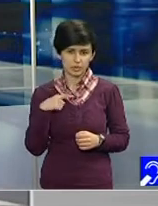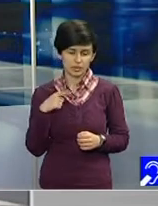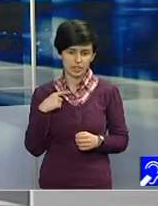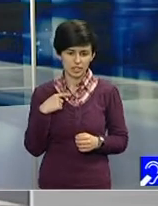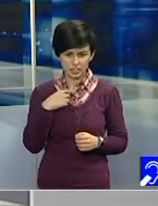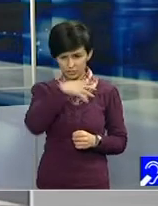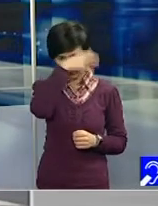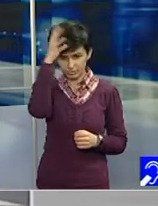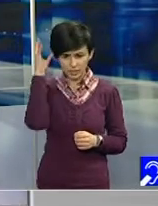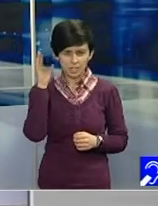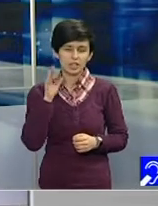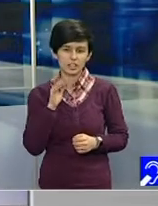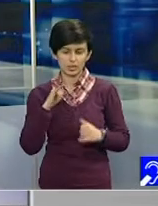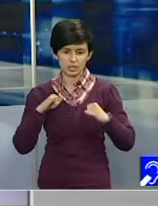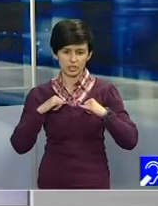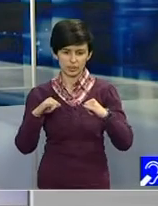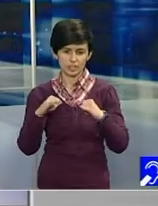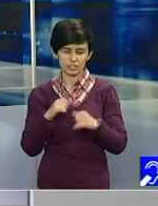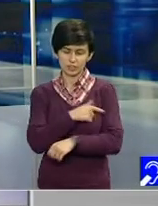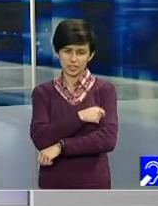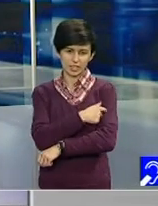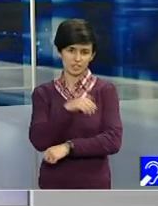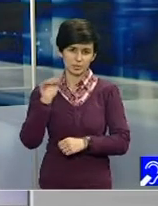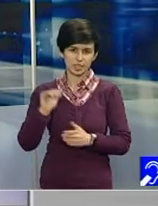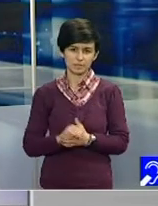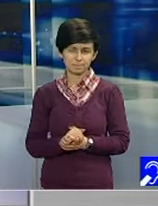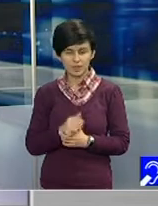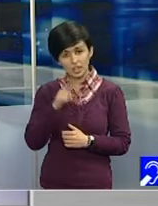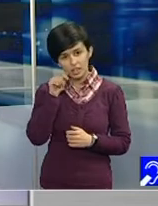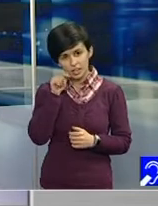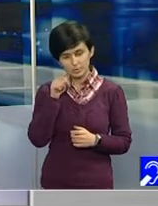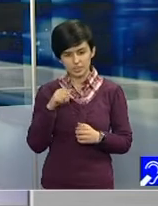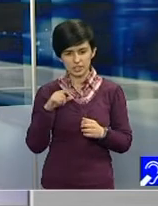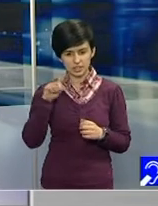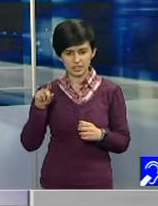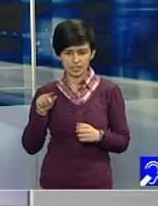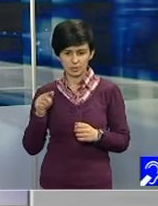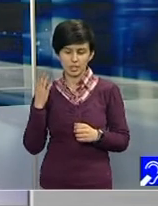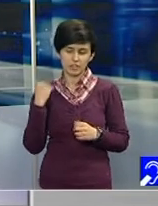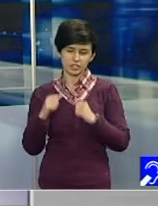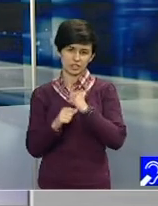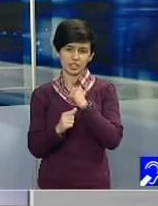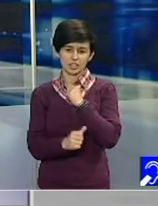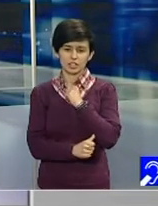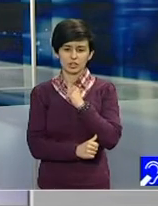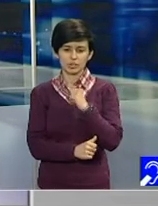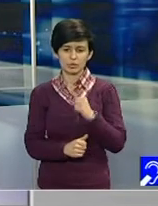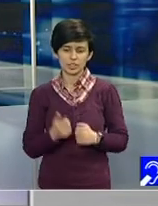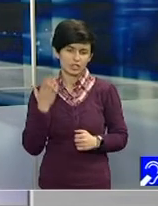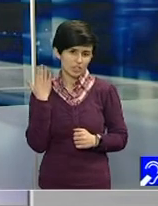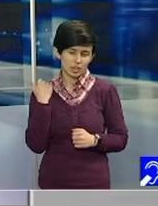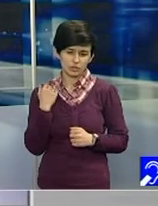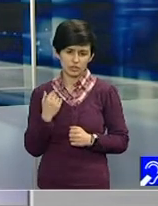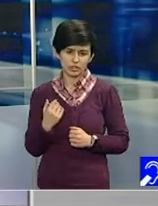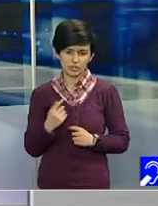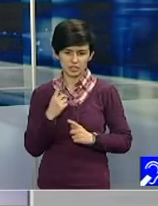în cele mai amuzante întrebări, pot să spun că au venit din Târgu Mureș și au fost de la